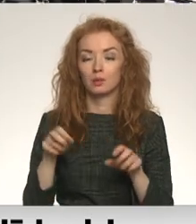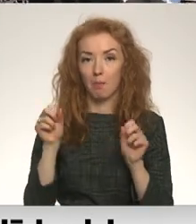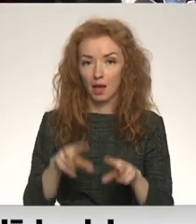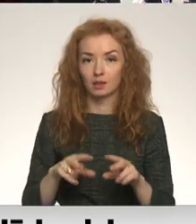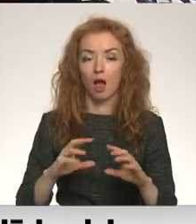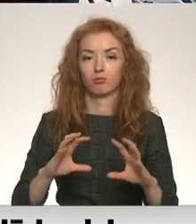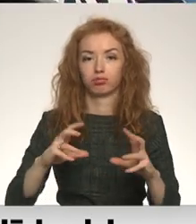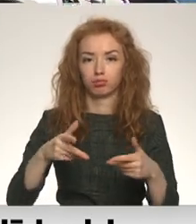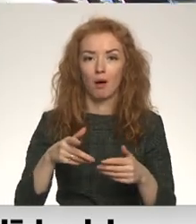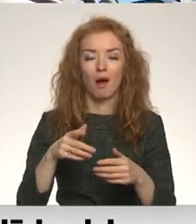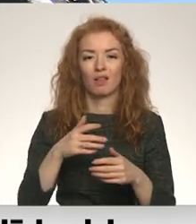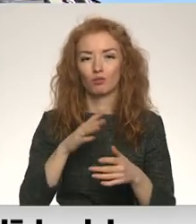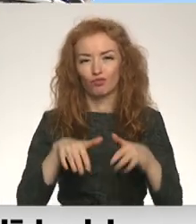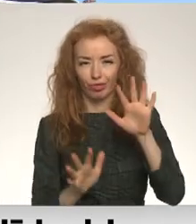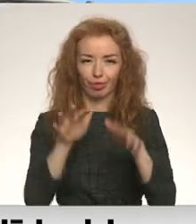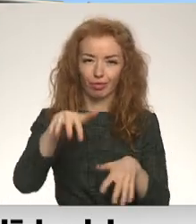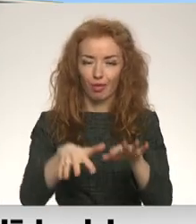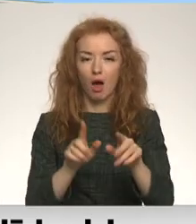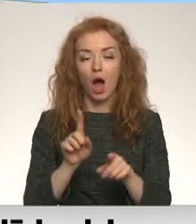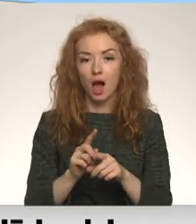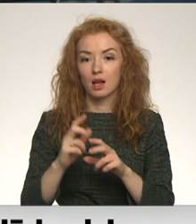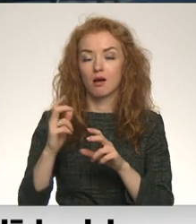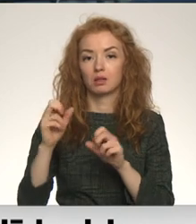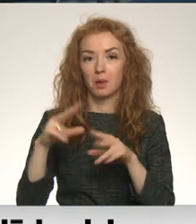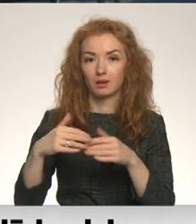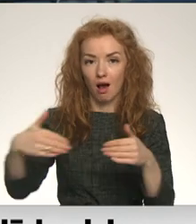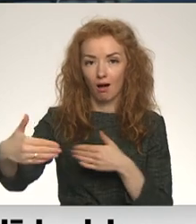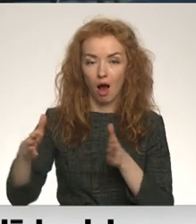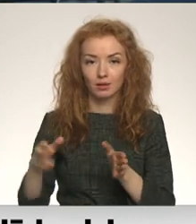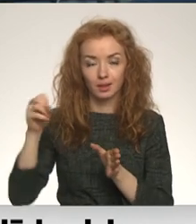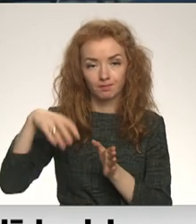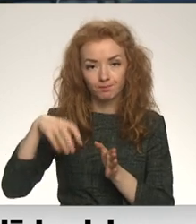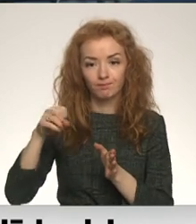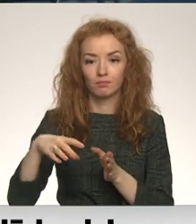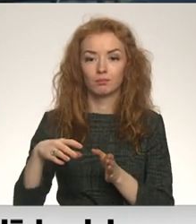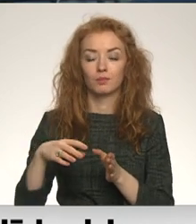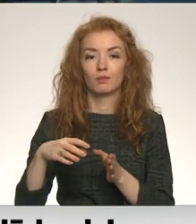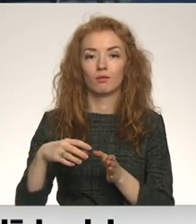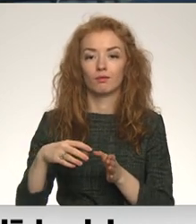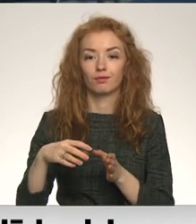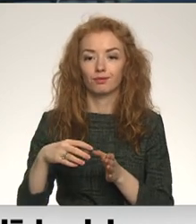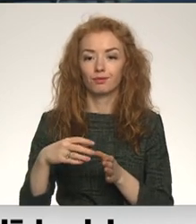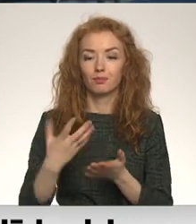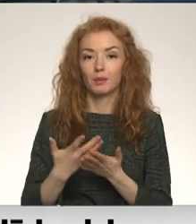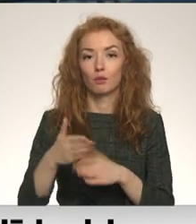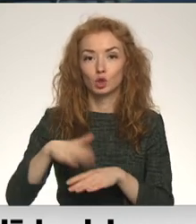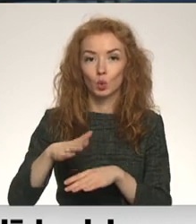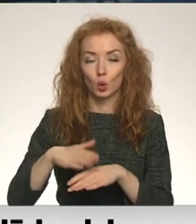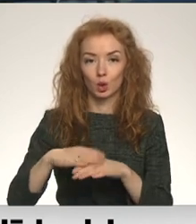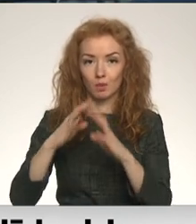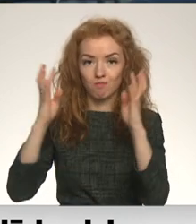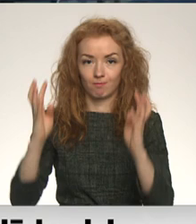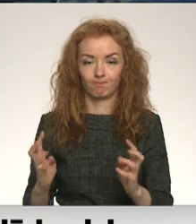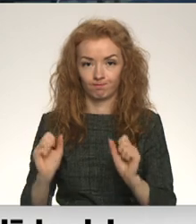braukšanai bezceļa apvidū. Tāpat tās ir kravas kastē, kurā var ielikt arī būri dienesta sunim, līdz ar